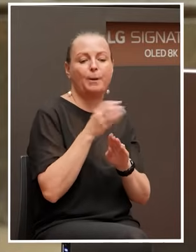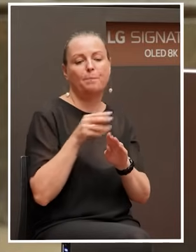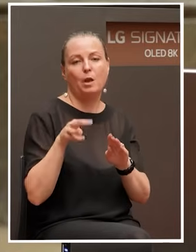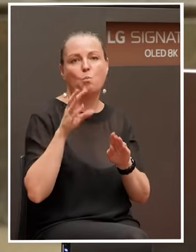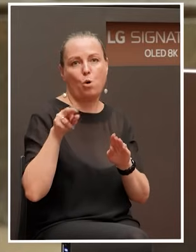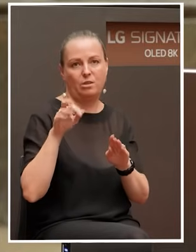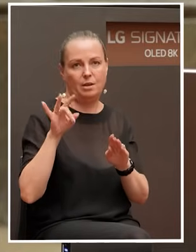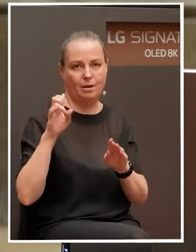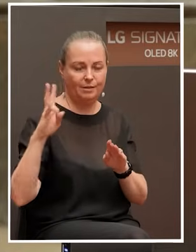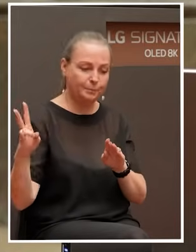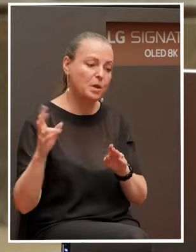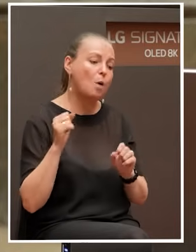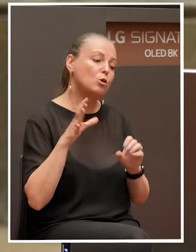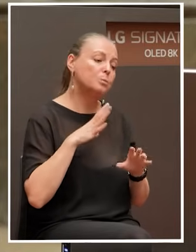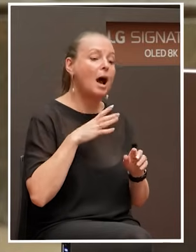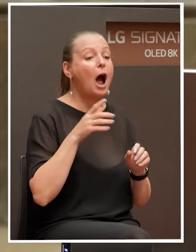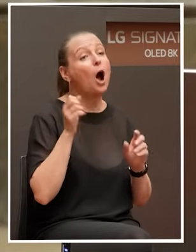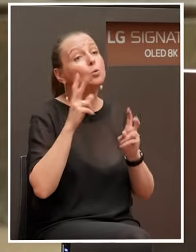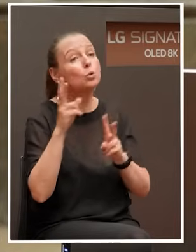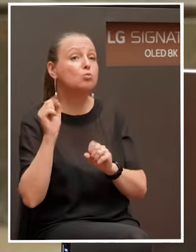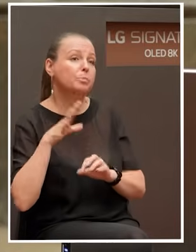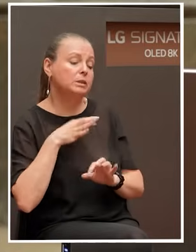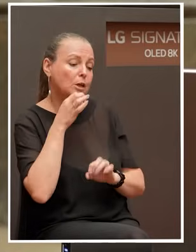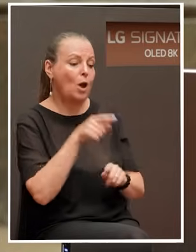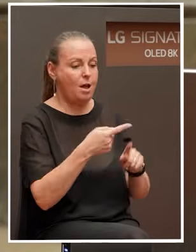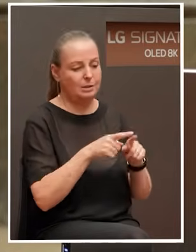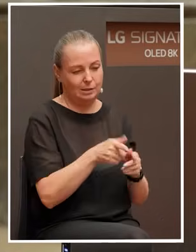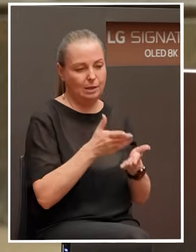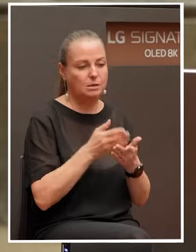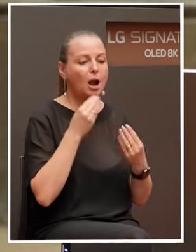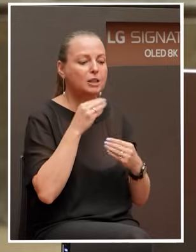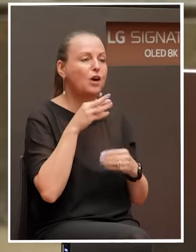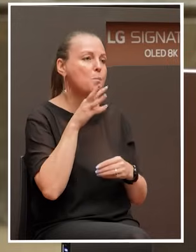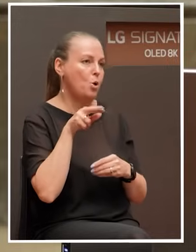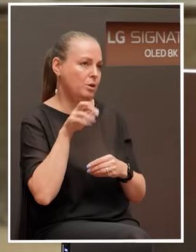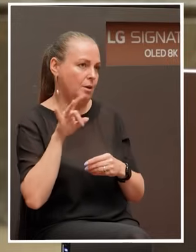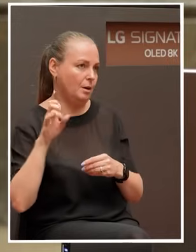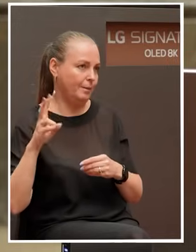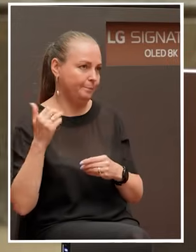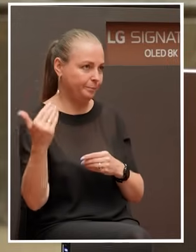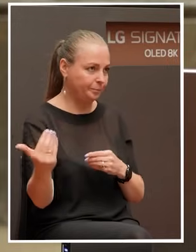Другой бы сказал, наверное, что здесь есть качество модерна. Ну, так мы говорим разными словами об одном и том же.